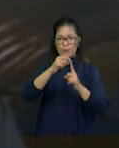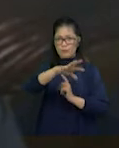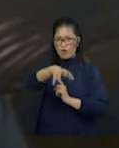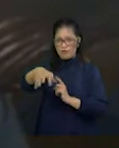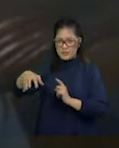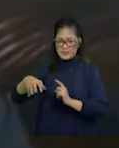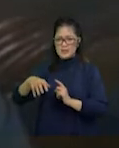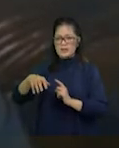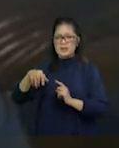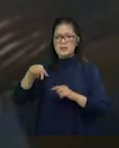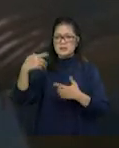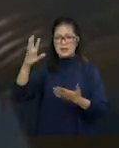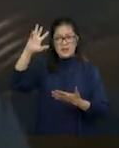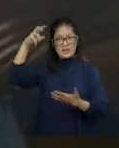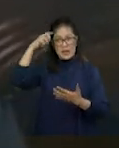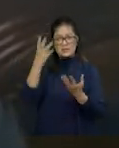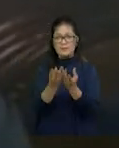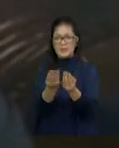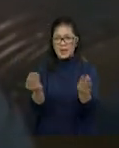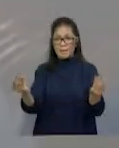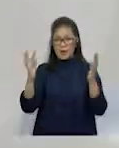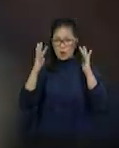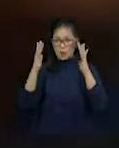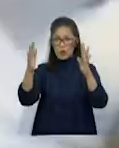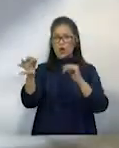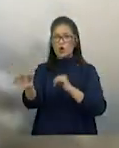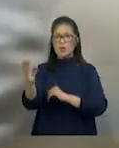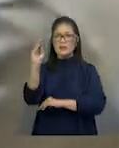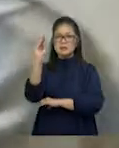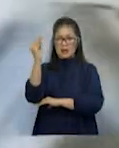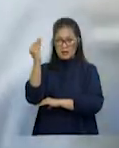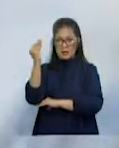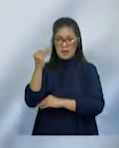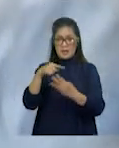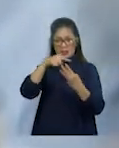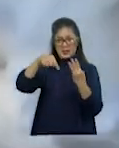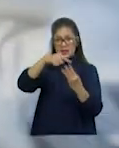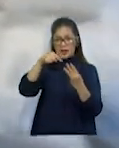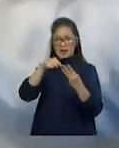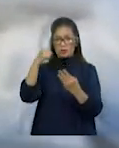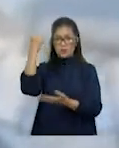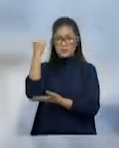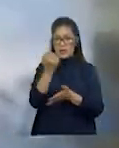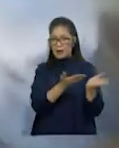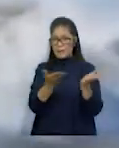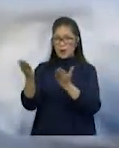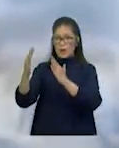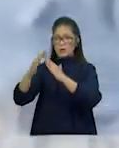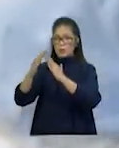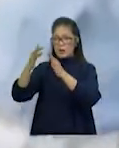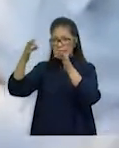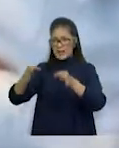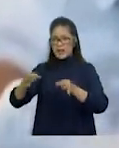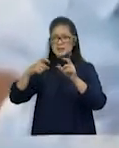Dinas Pertamanan dan Hutan Kota Provinsi DKI Jakarta. Ketiga tersangka dibawa ke Rutan Salemba untuk dititipkan selama